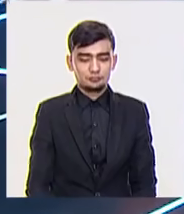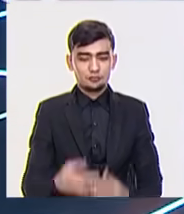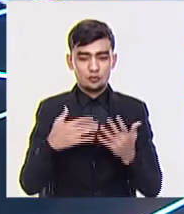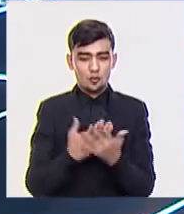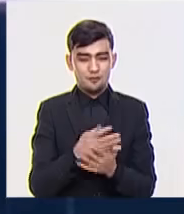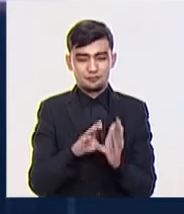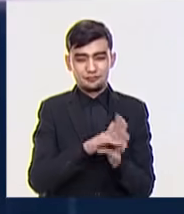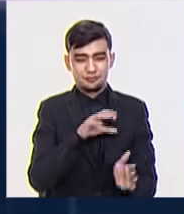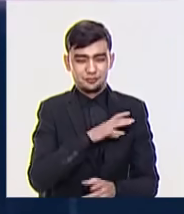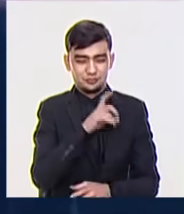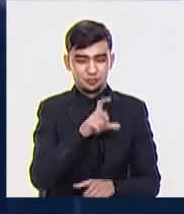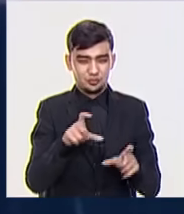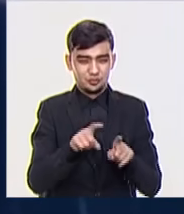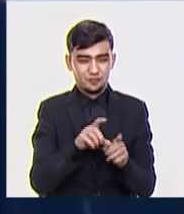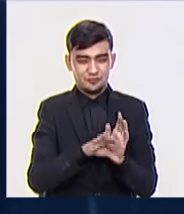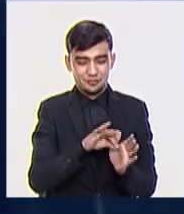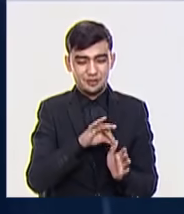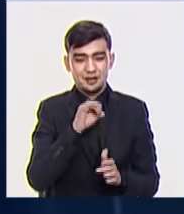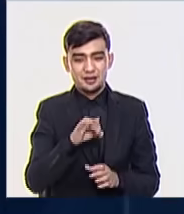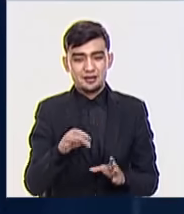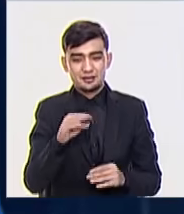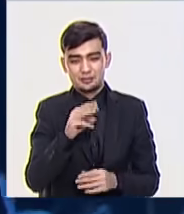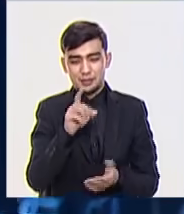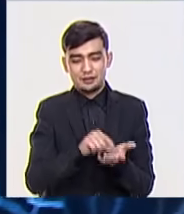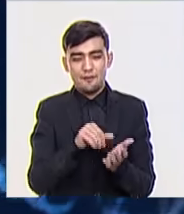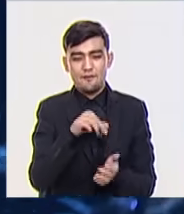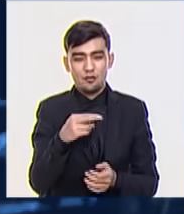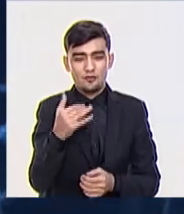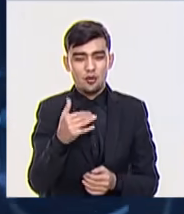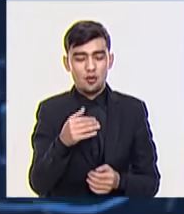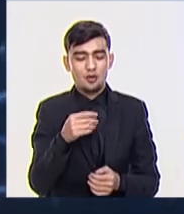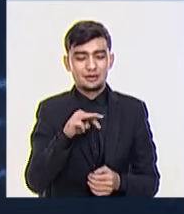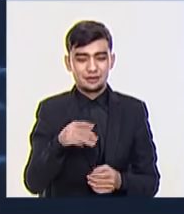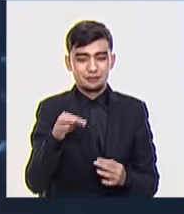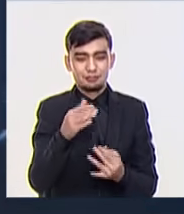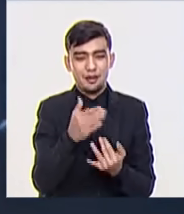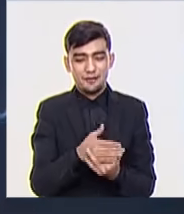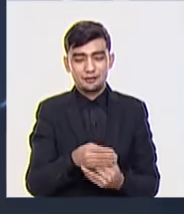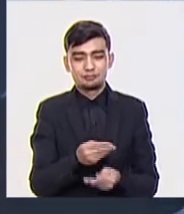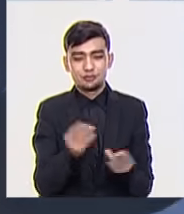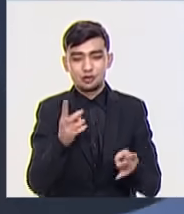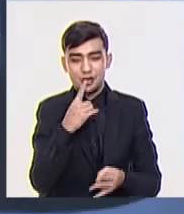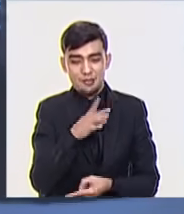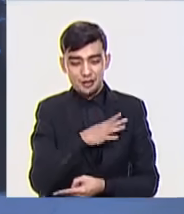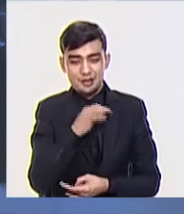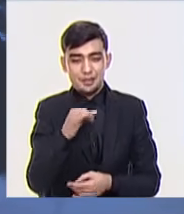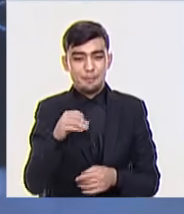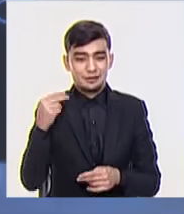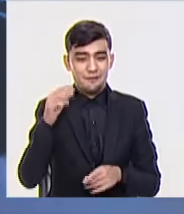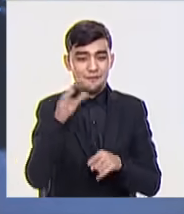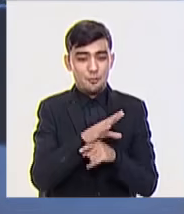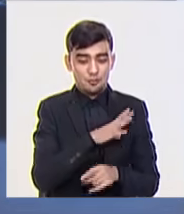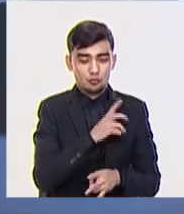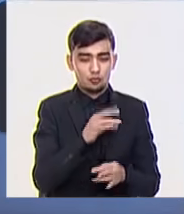Жаңадан сайланған депутаттар үкіметтің азаматтарға зейнетақы қорындағы ақшаның бір бөлігін беру туралы президент тапсырмасының орындалмай